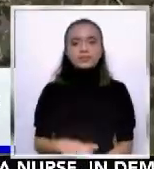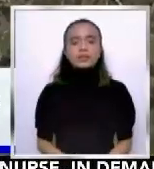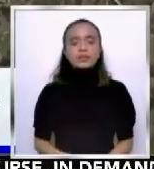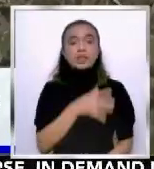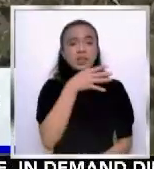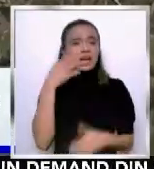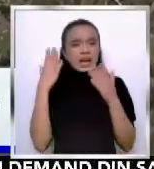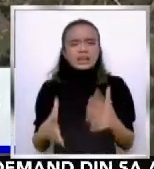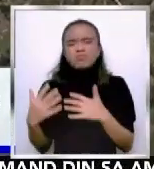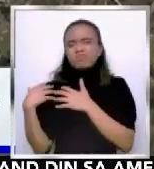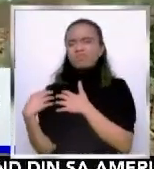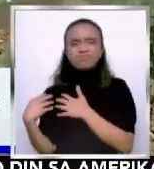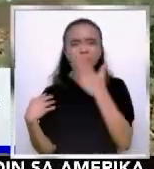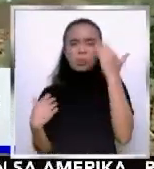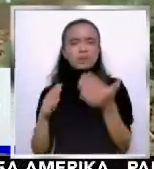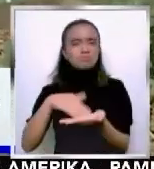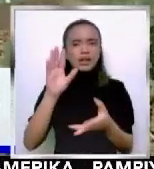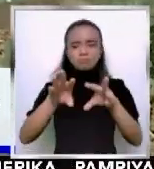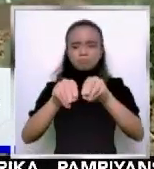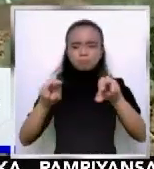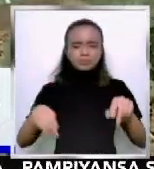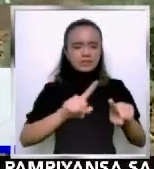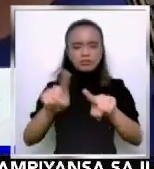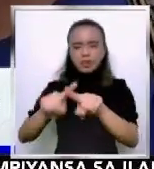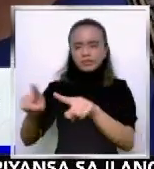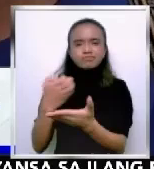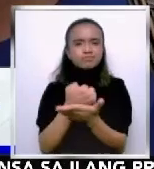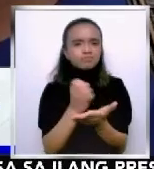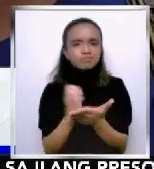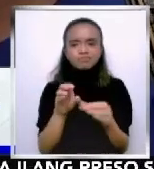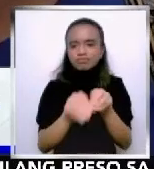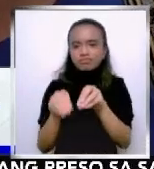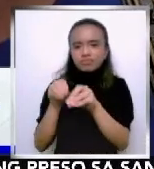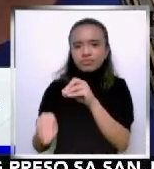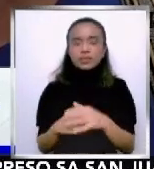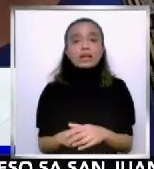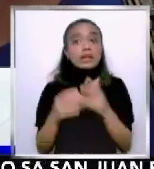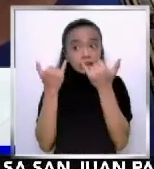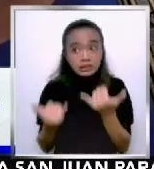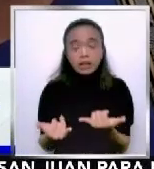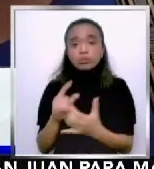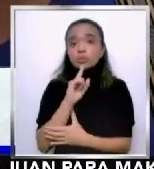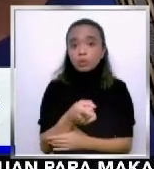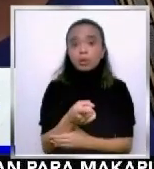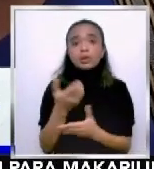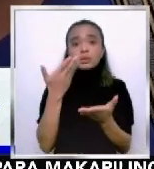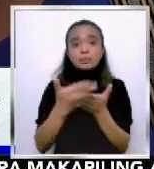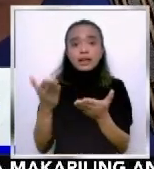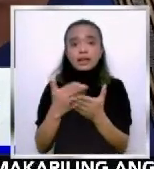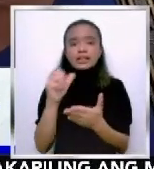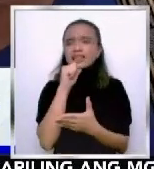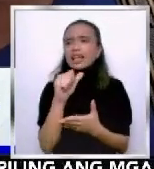sa mahal ng pataba at iba pang gastusin sa pagtatanim ng palay. Panawagan nila ngayon na talagang bilhin sa hindi bababa sa